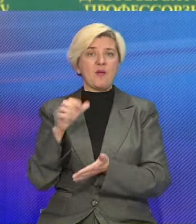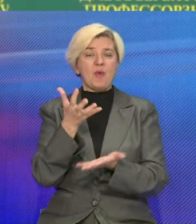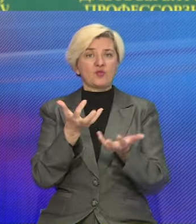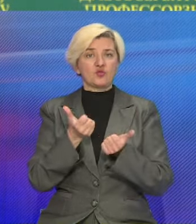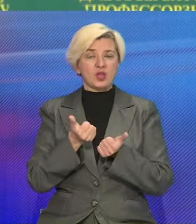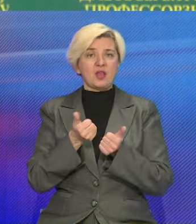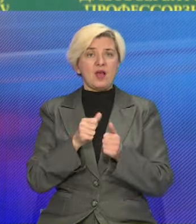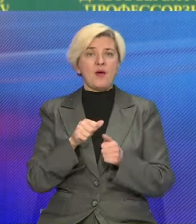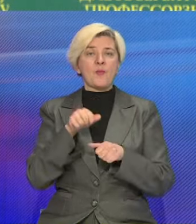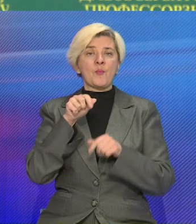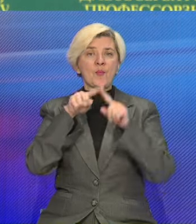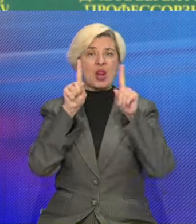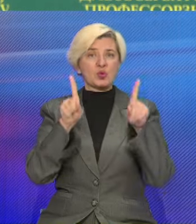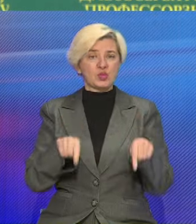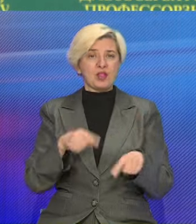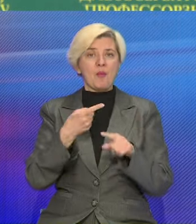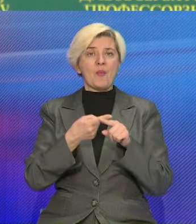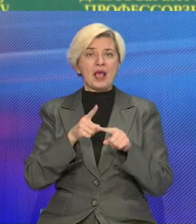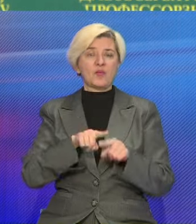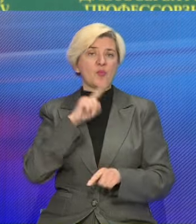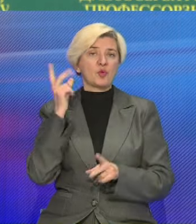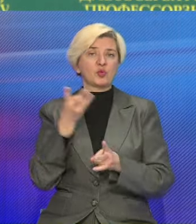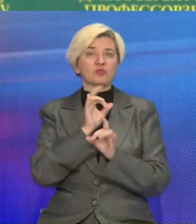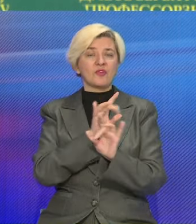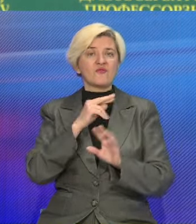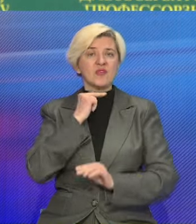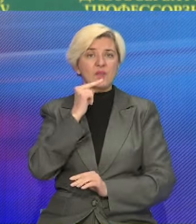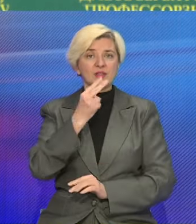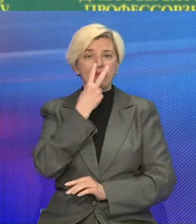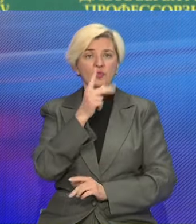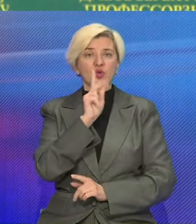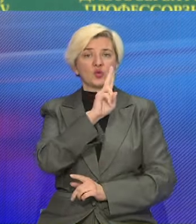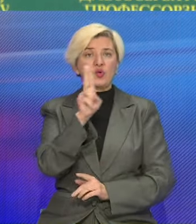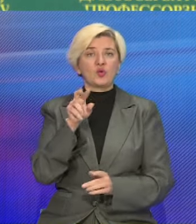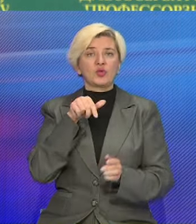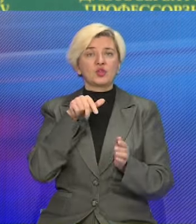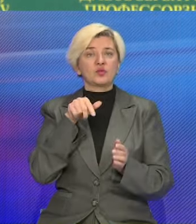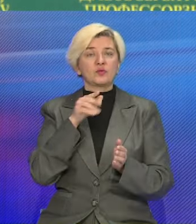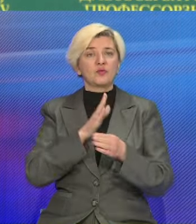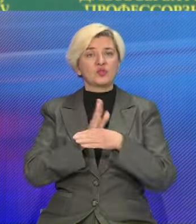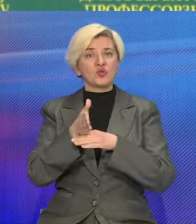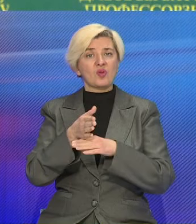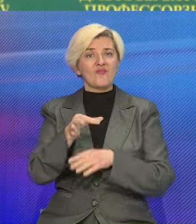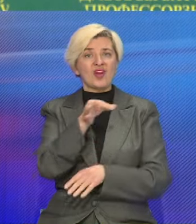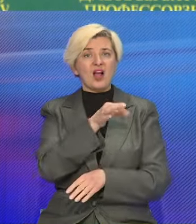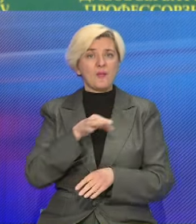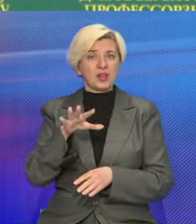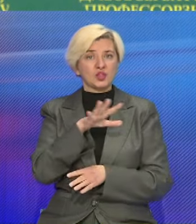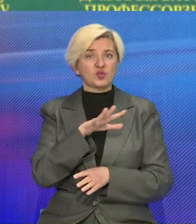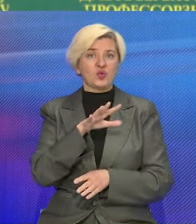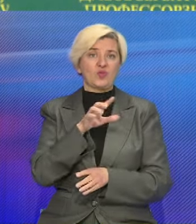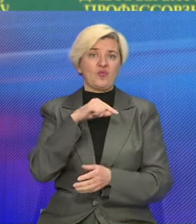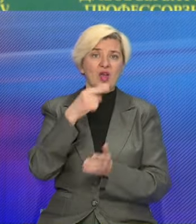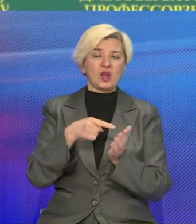молодежі нам сказали, щоб внимательно посмотрели, хто йдет по округу в Городський совет, хто в областній совет, хто в палату